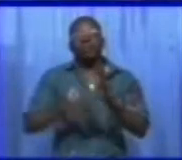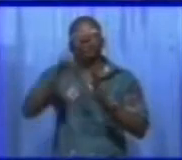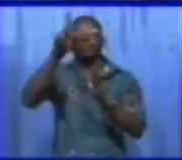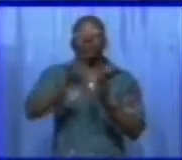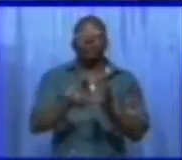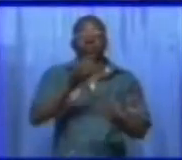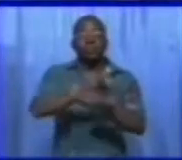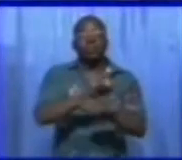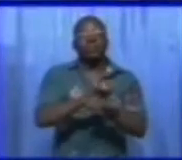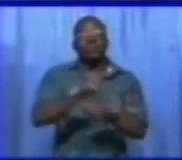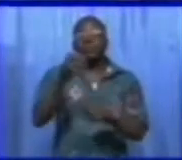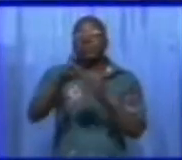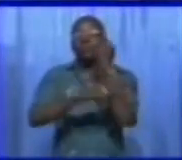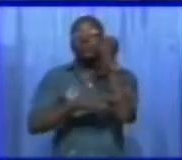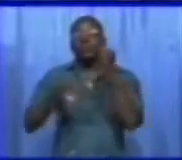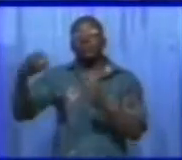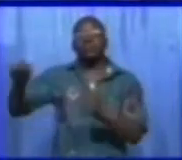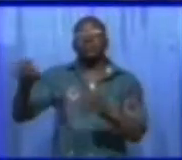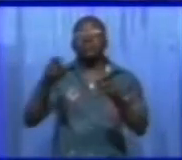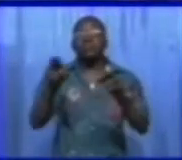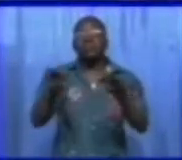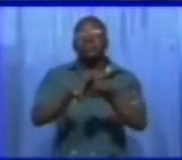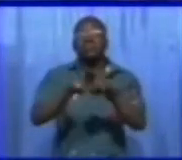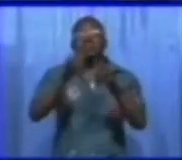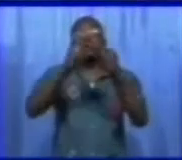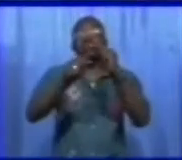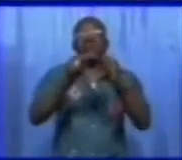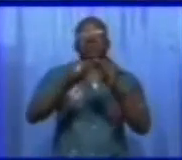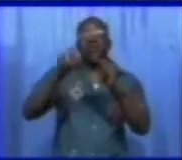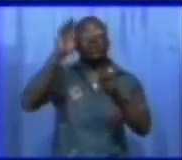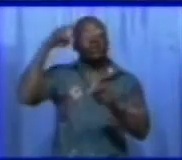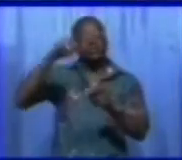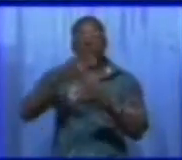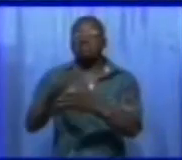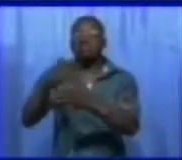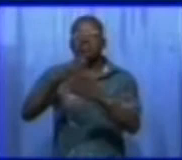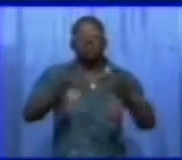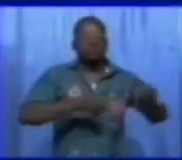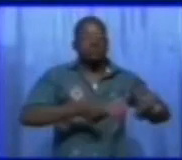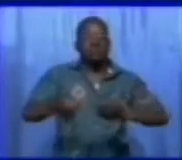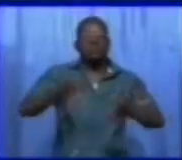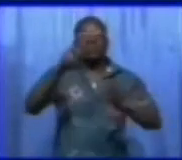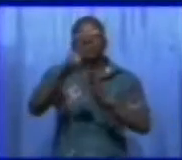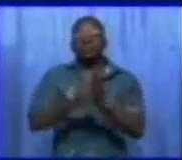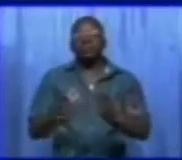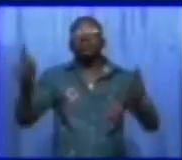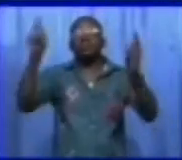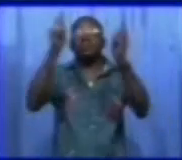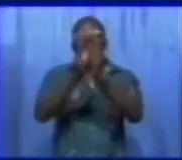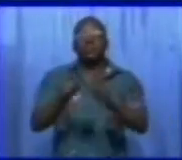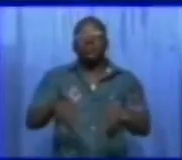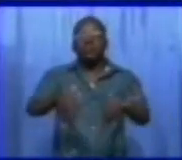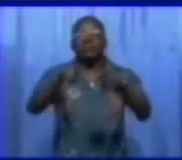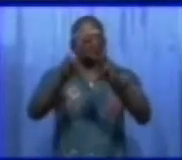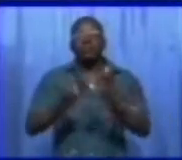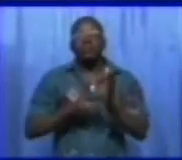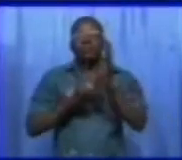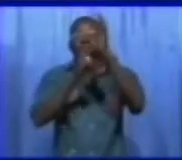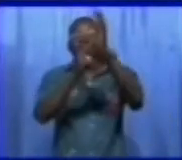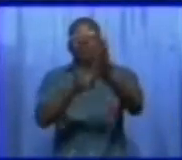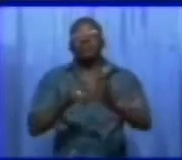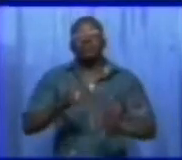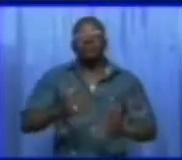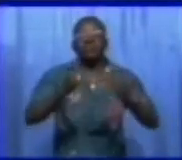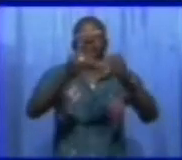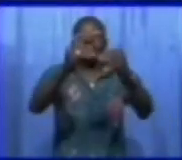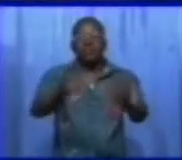région de l'Est au même niveau de compréhension partagée des outils de gestion. La rencontre a aussi permis de présenter l'état